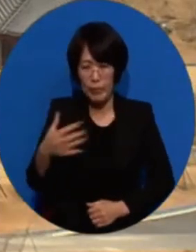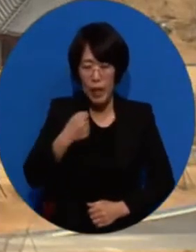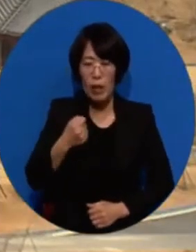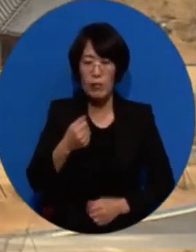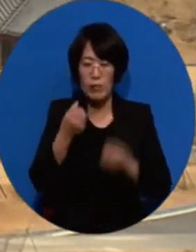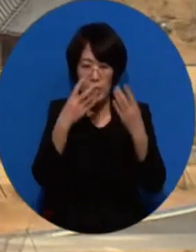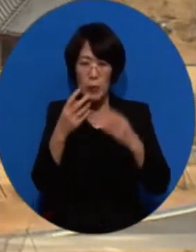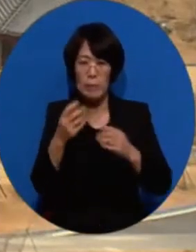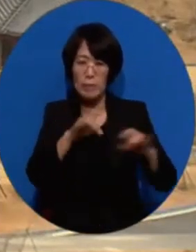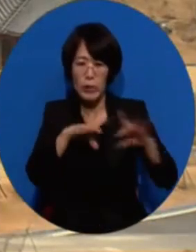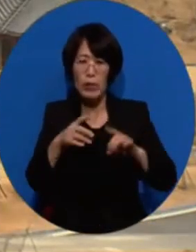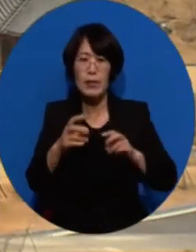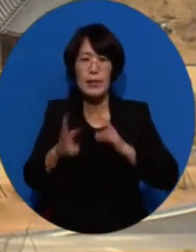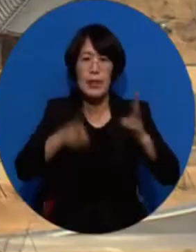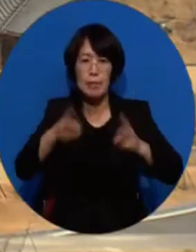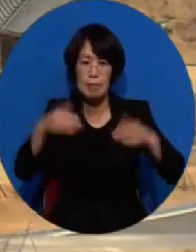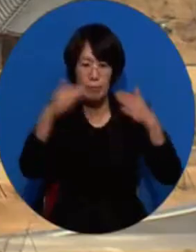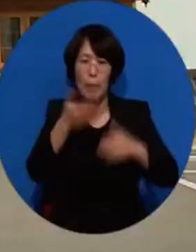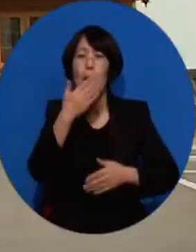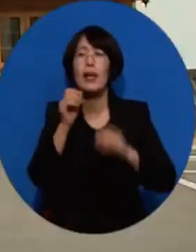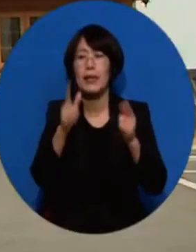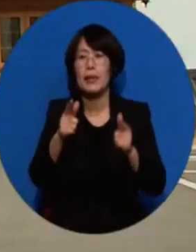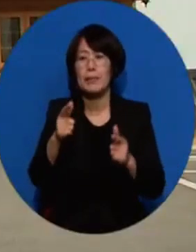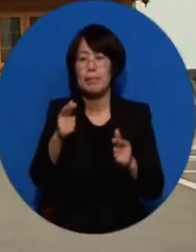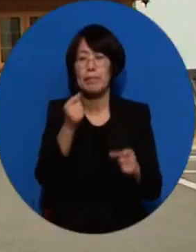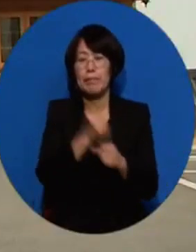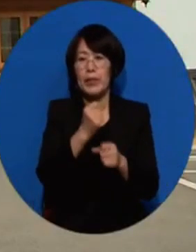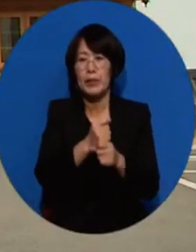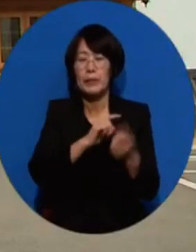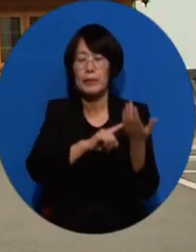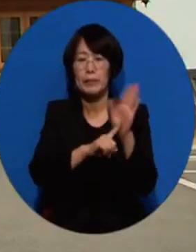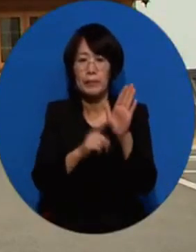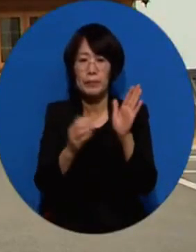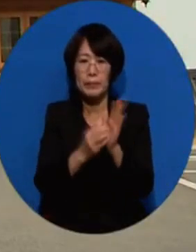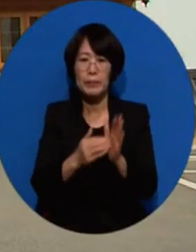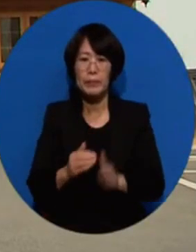신재생에너지 사업에 집중할 수 있는 계기를 마련했다고 밝혔습니다